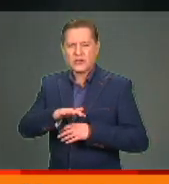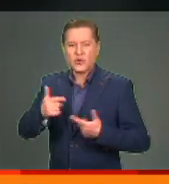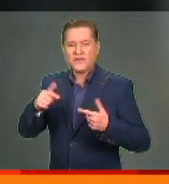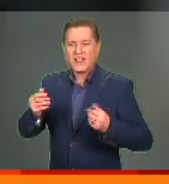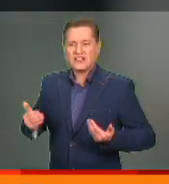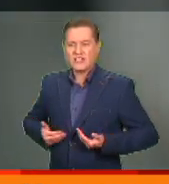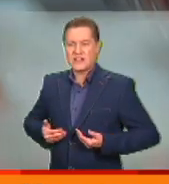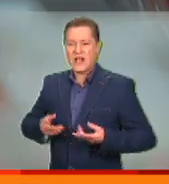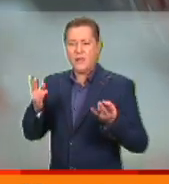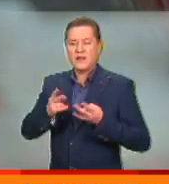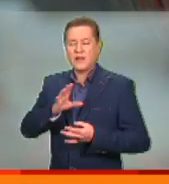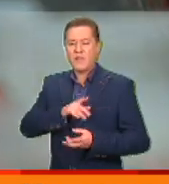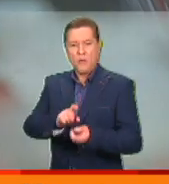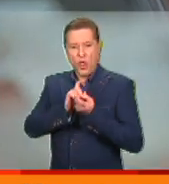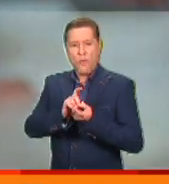життя потрібно було